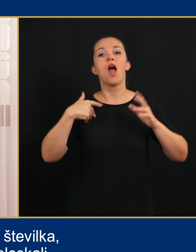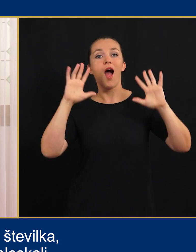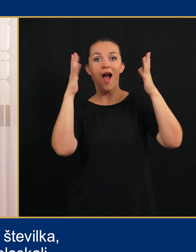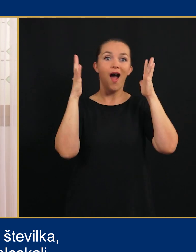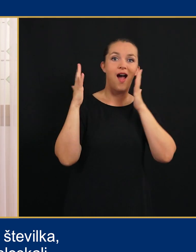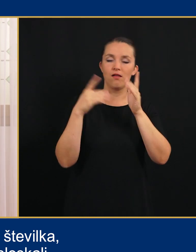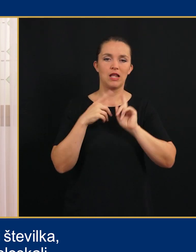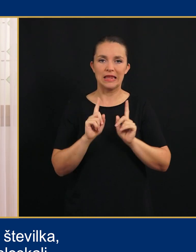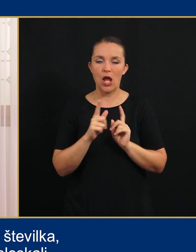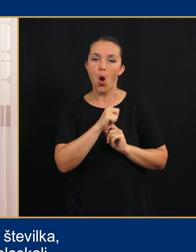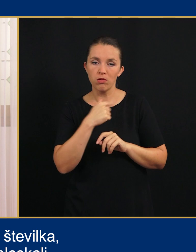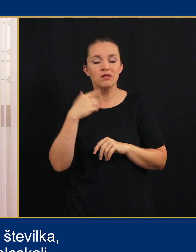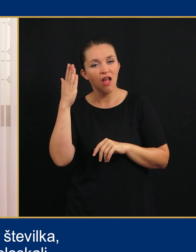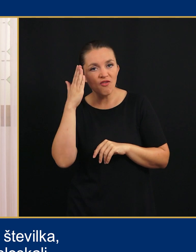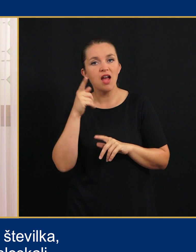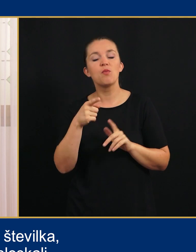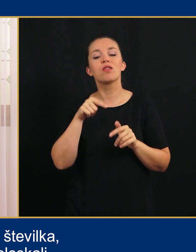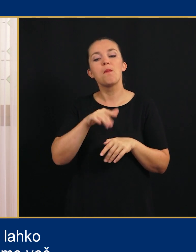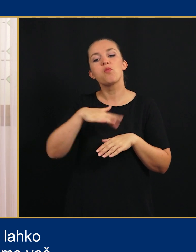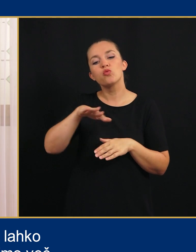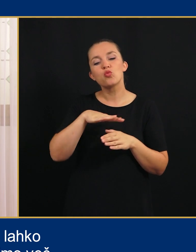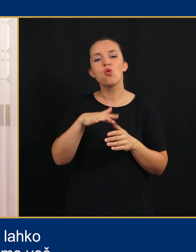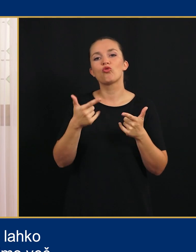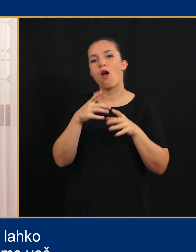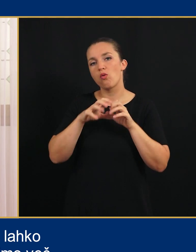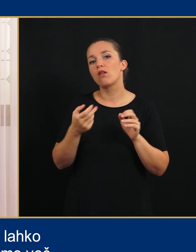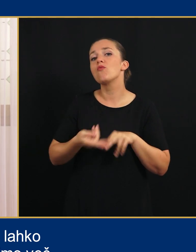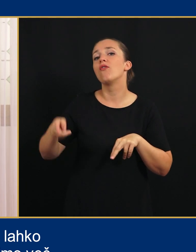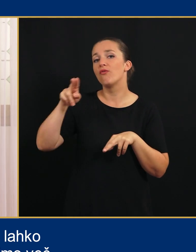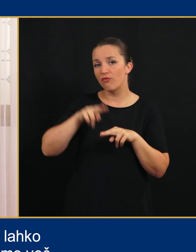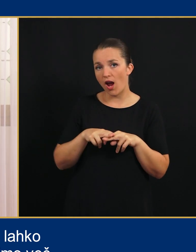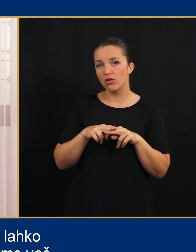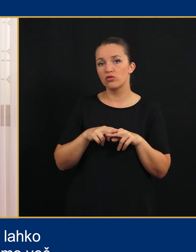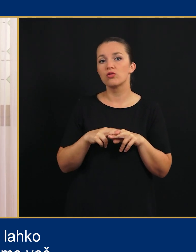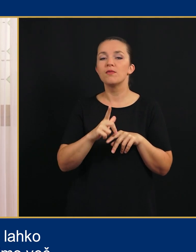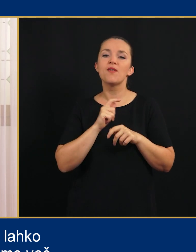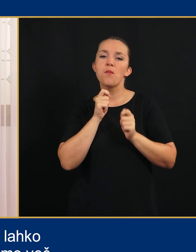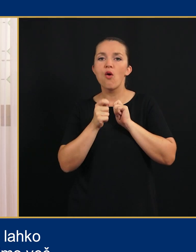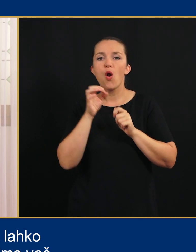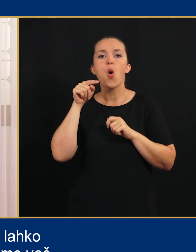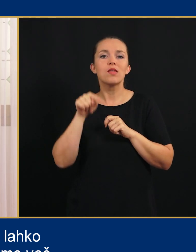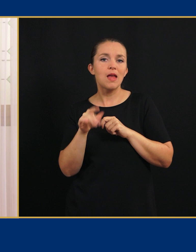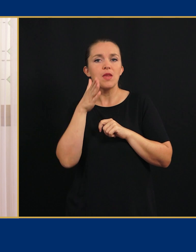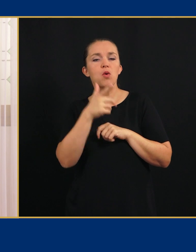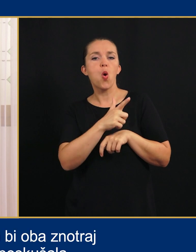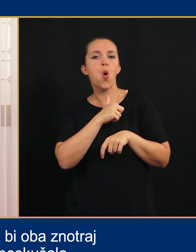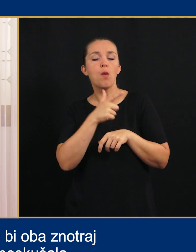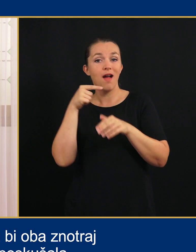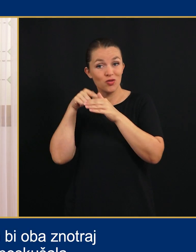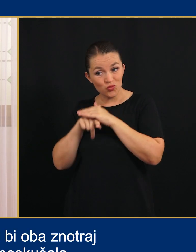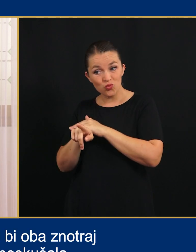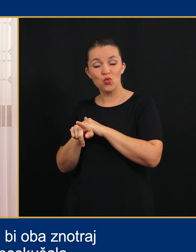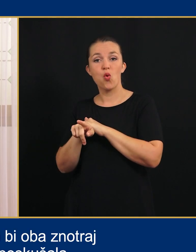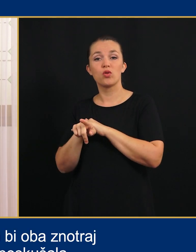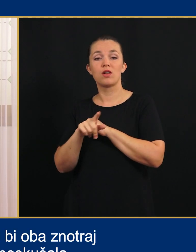številka, na katero bi lahko vsi ploskali. Oba se zavedava, da lahko na tem področju naredimo več. Pogovarjala sva